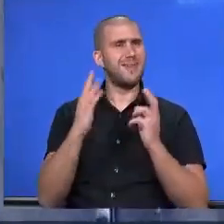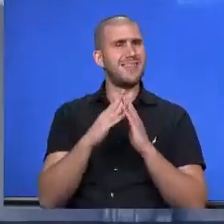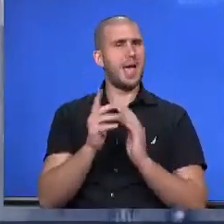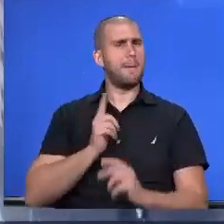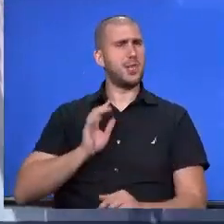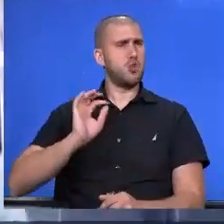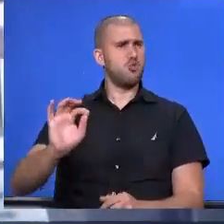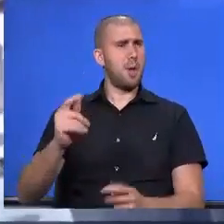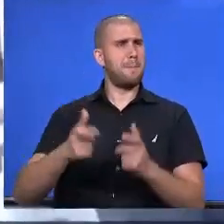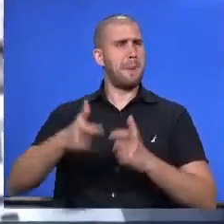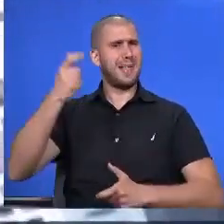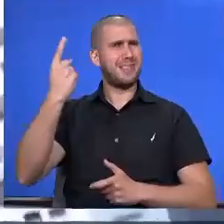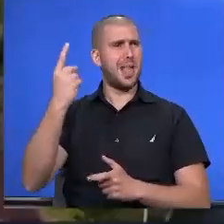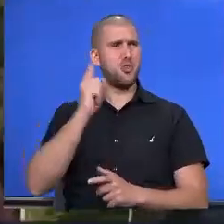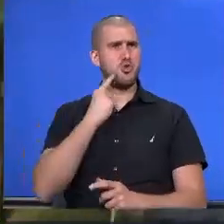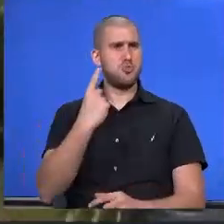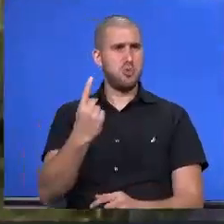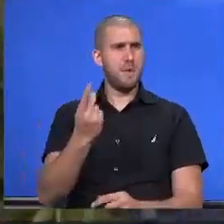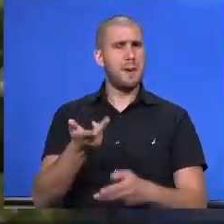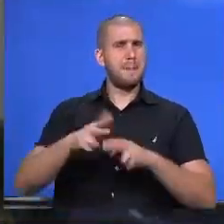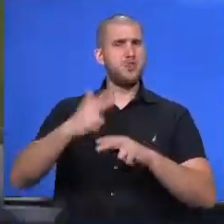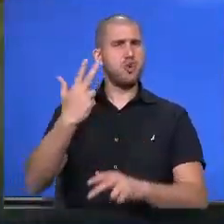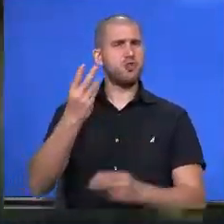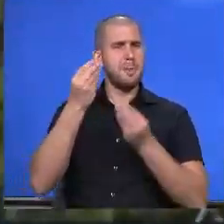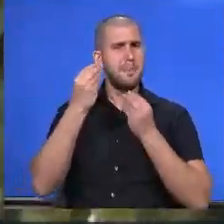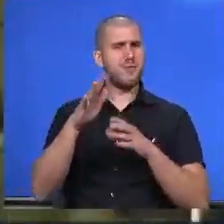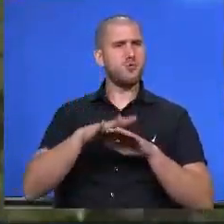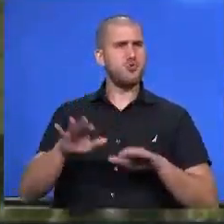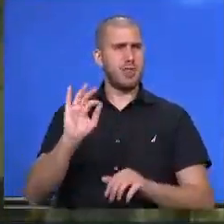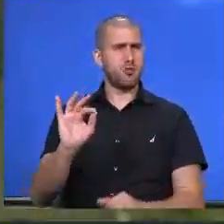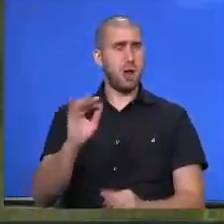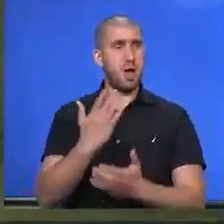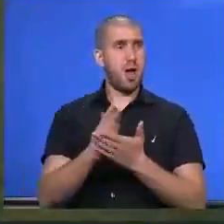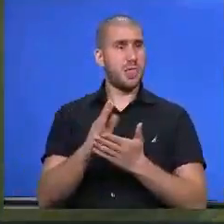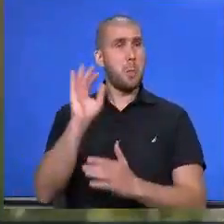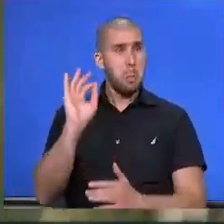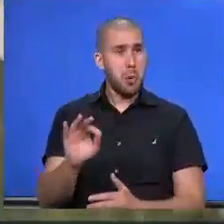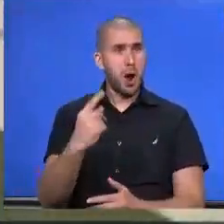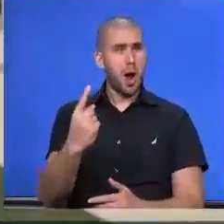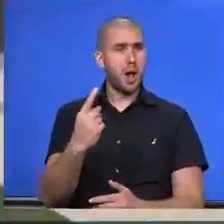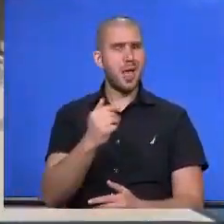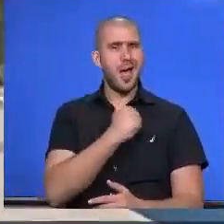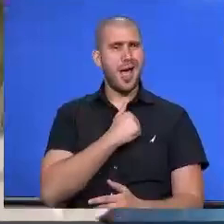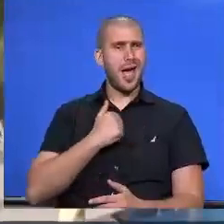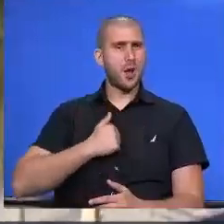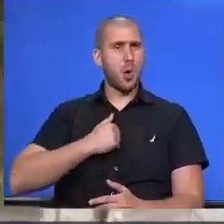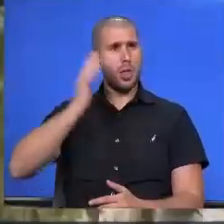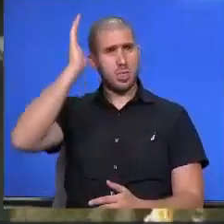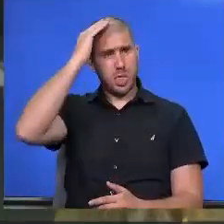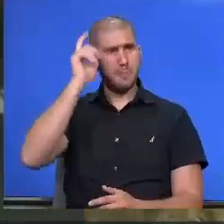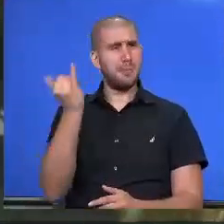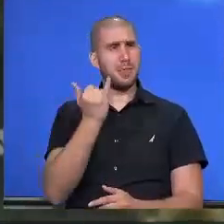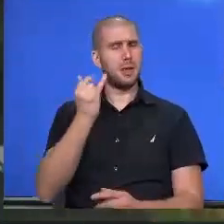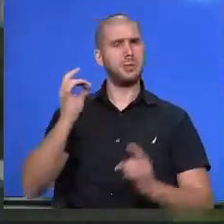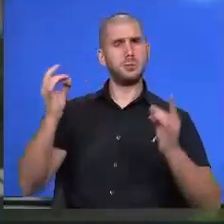הפרטית שלו במגדל הנושא את שמו, ושילש בדיווחים את שטחה. ההחלטה פוגעת קודם כל באגו של טראמפ, האיש שנוהג